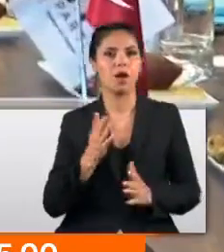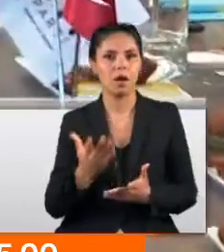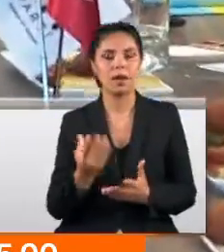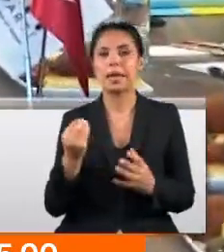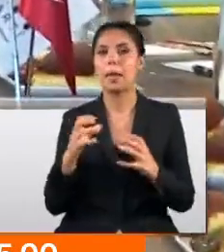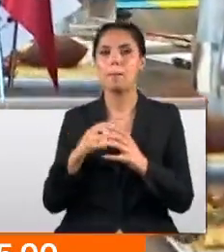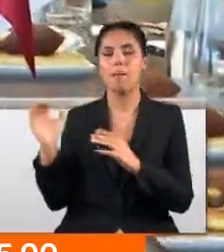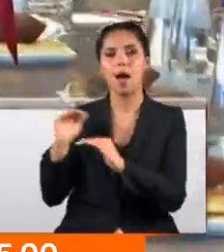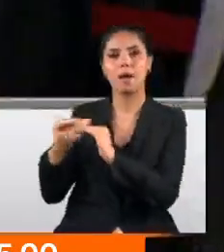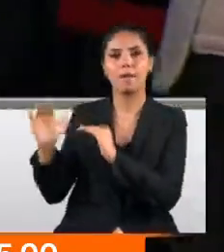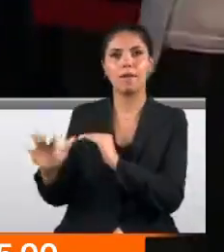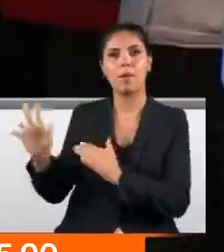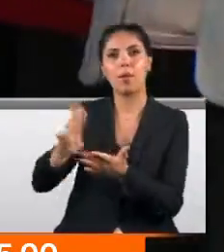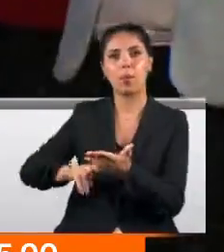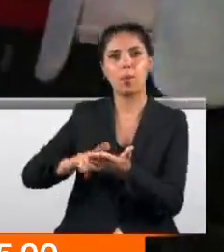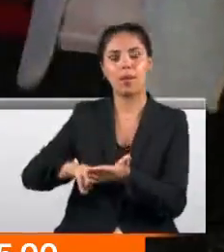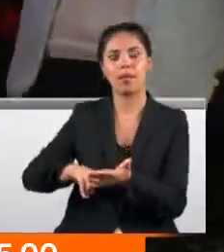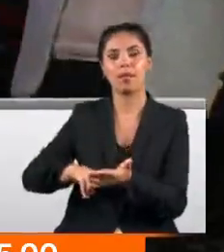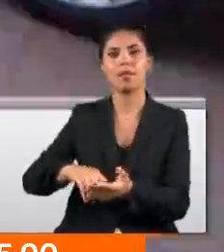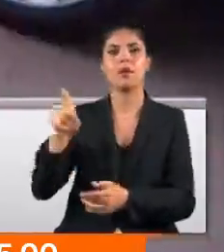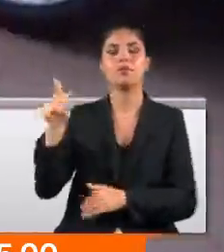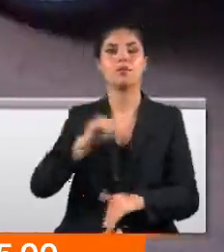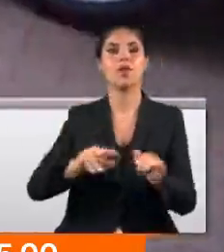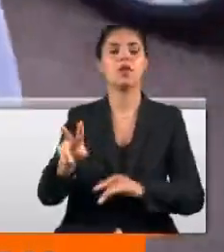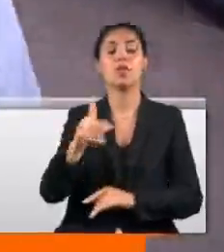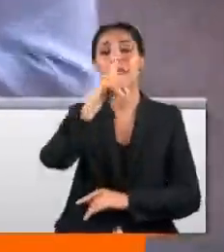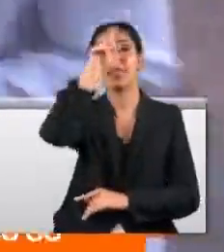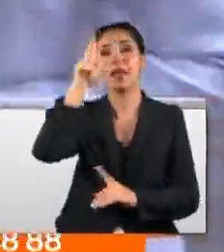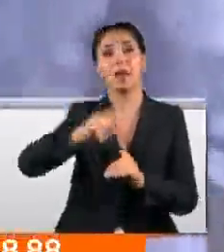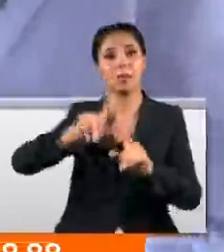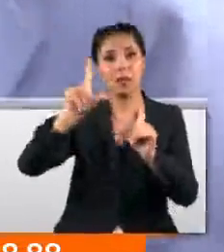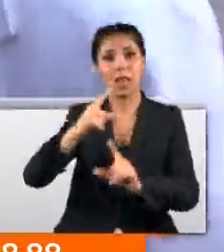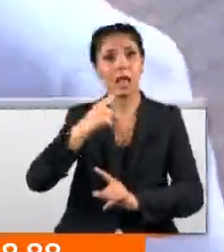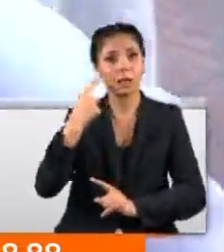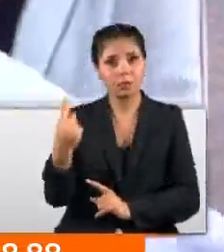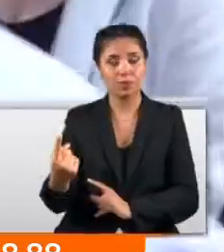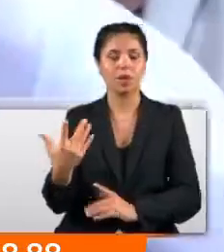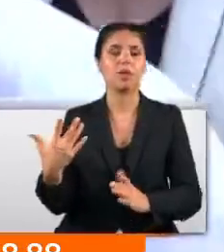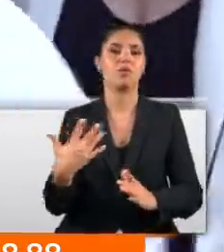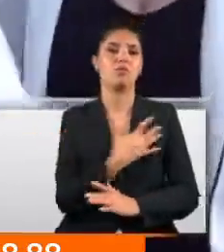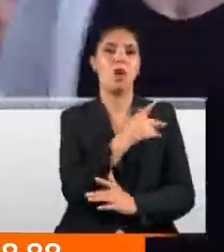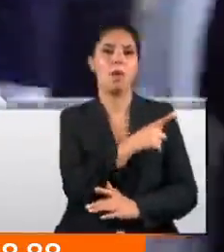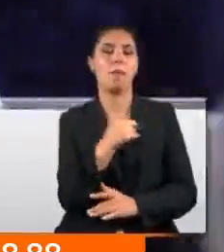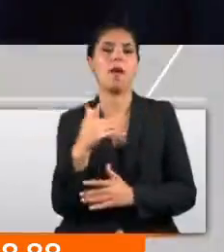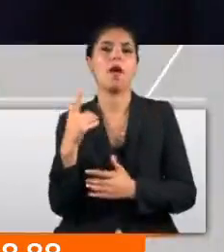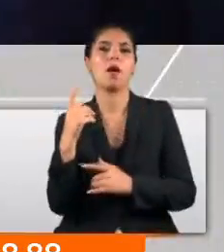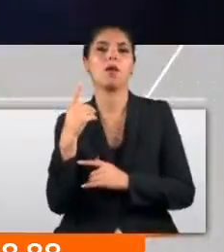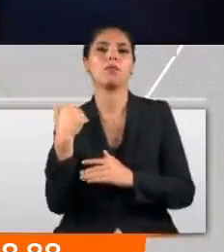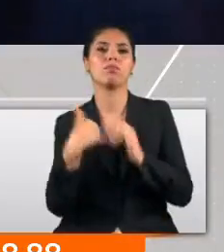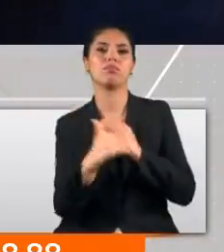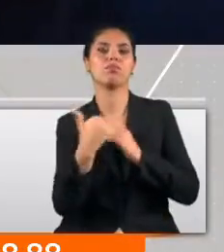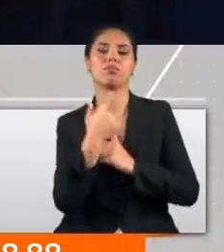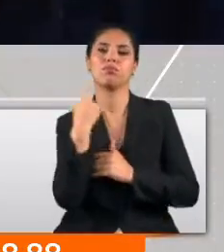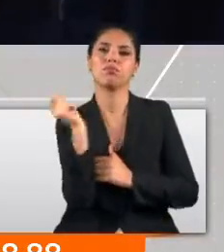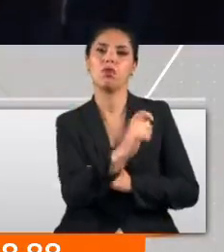İyi Partililer son dönemde seçime tek başımıza girmeliyiz açıklamalarıyla CHP'ye mesaj üstüne mesaj veriyordu. Biz de